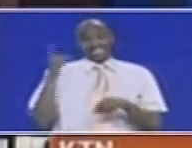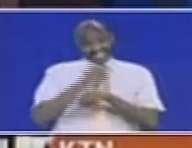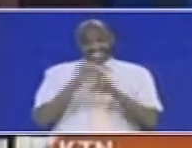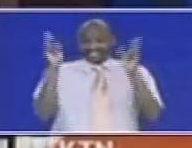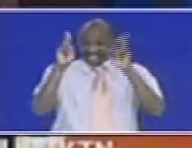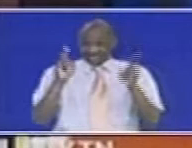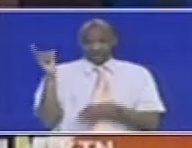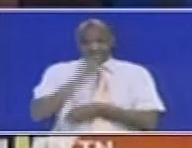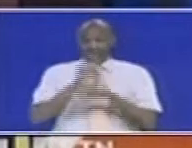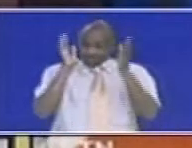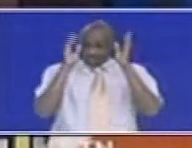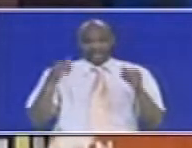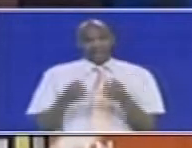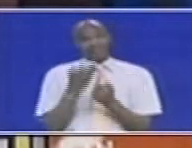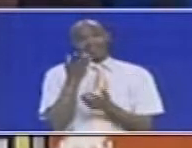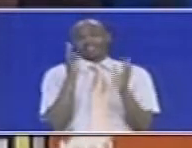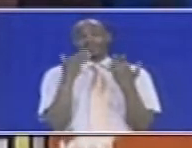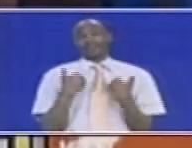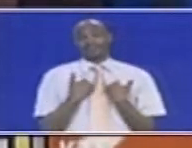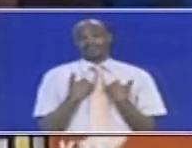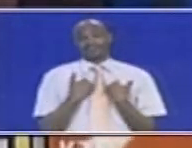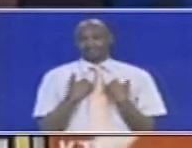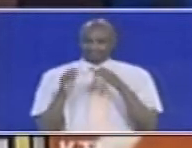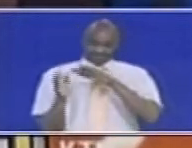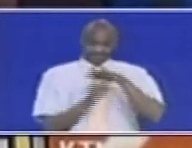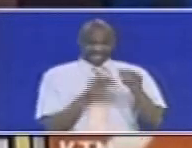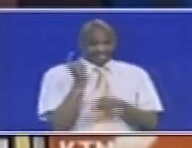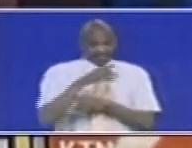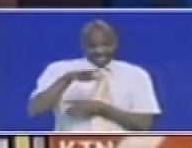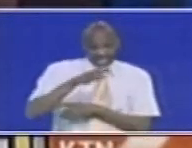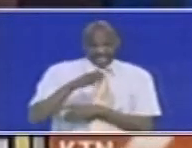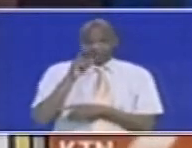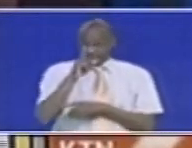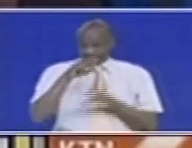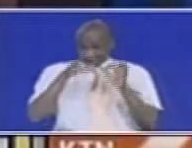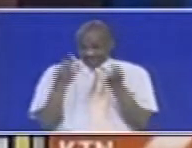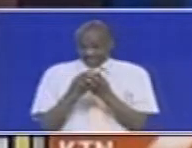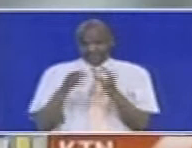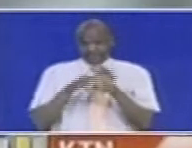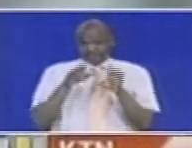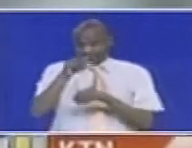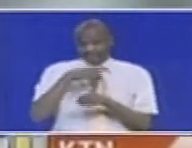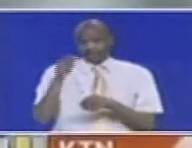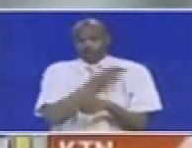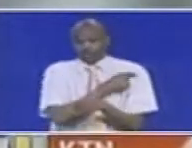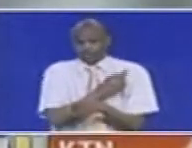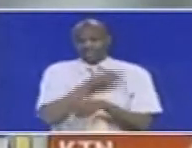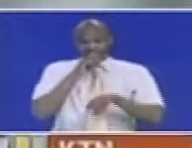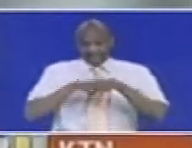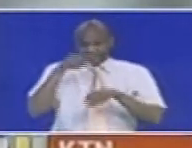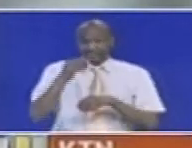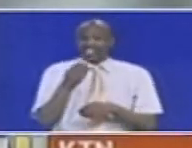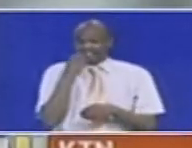ulimwenguni. Kwingineko, watu kadhaa wa familia moja wamelazwa katika hospitali ya Sigowet huko Kericho baada ya kula nyama